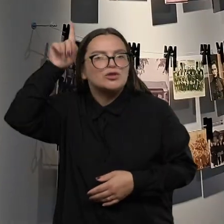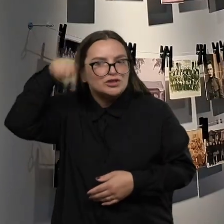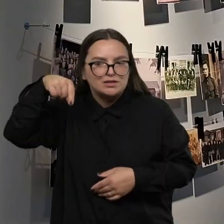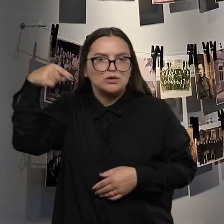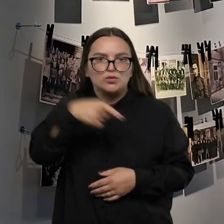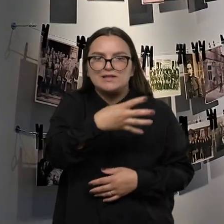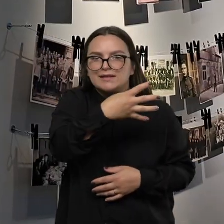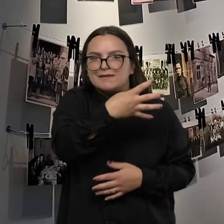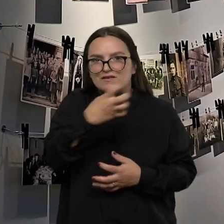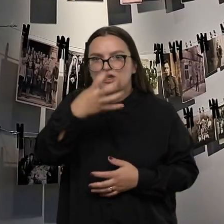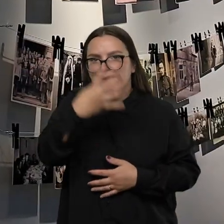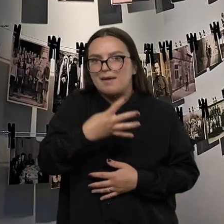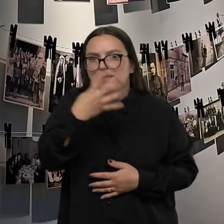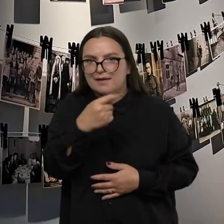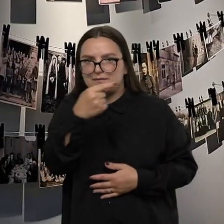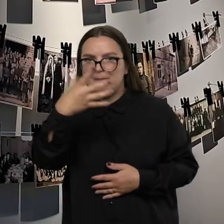čia